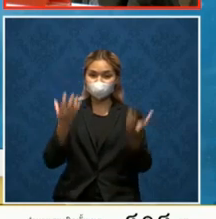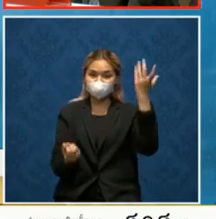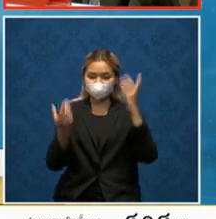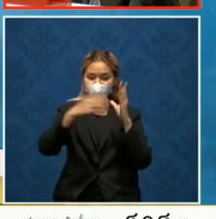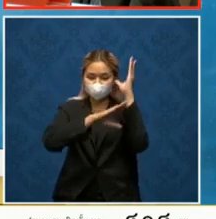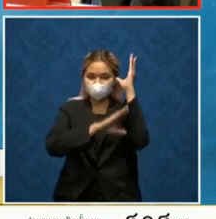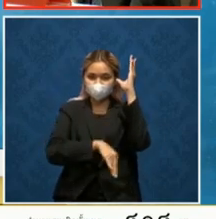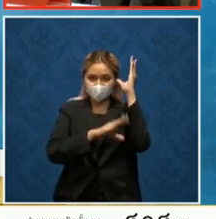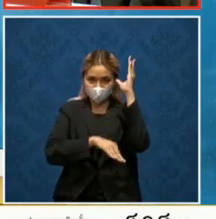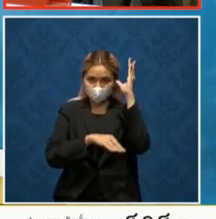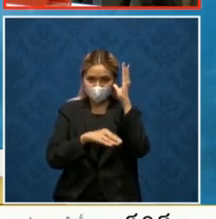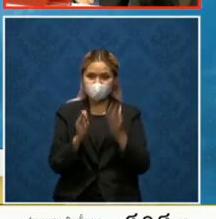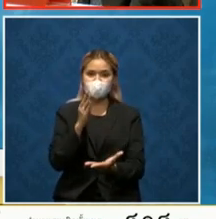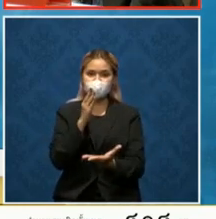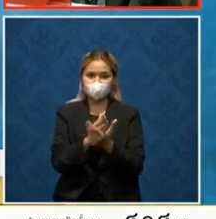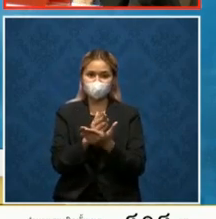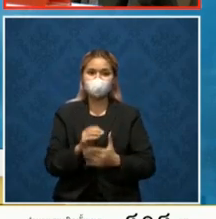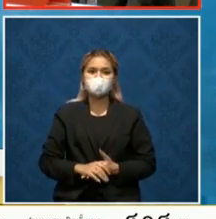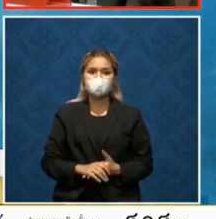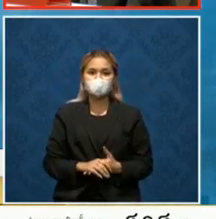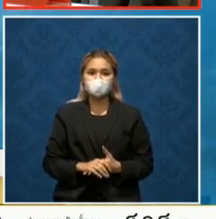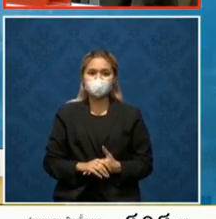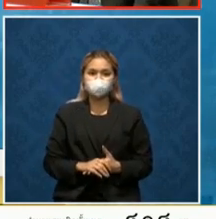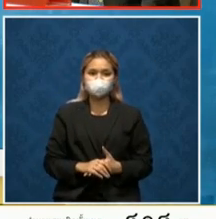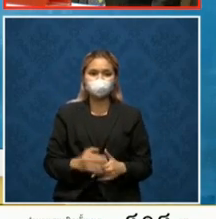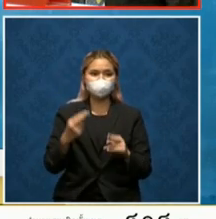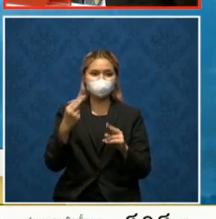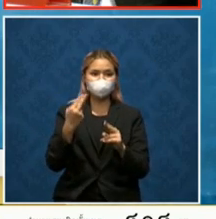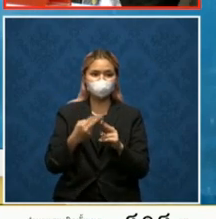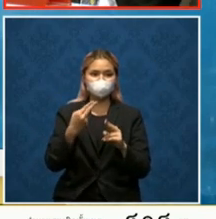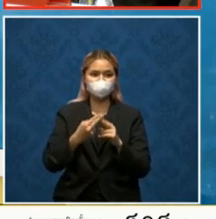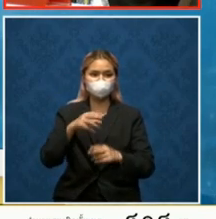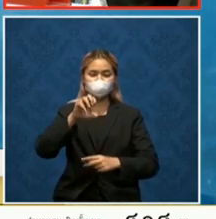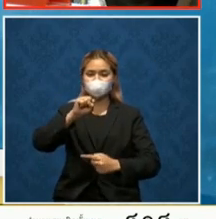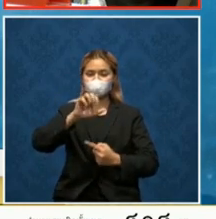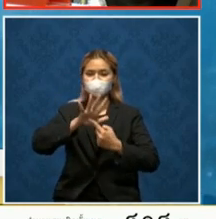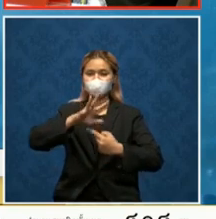ใต้ขอใช้คำว่าสัมปทานเพื่อง่ายมาก